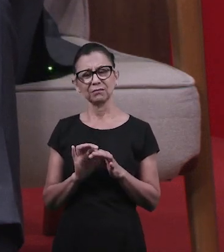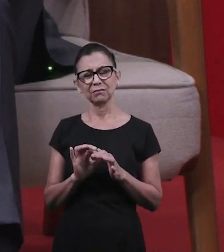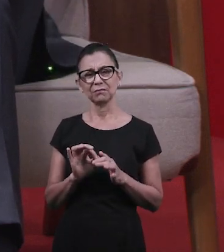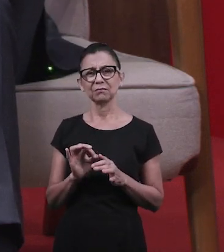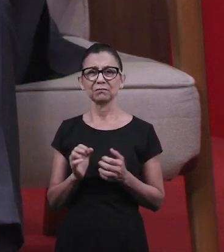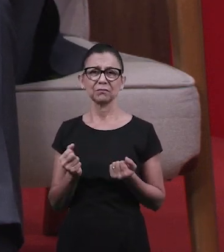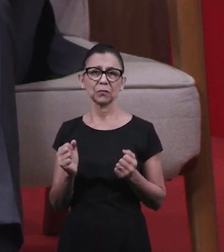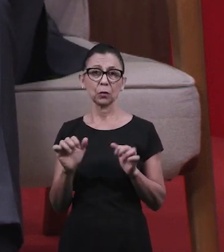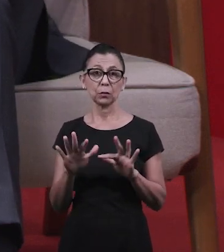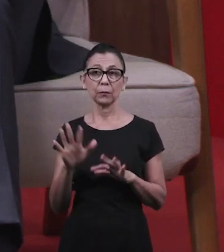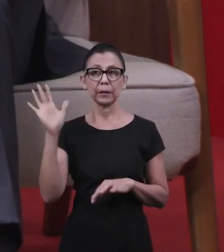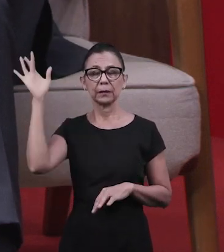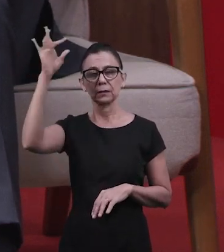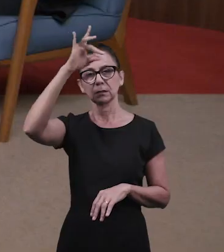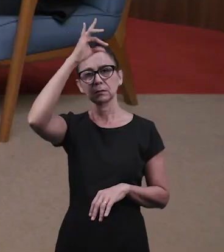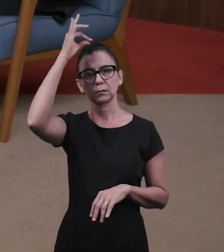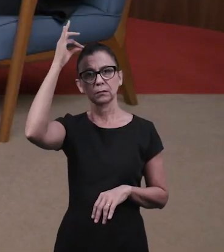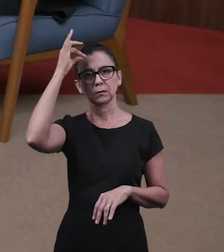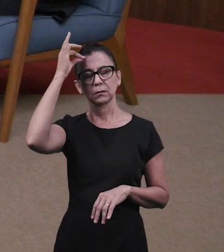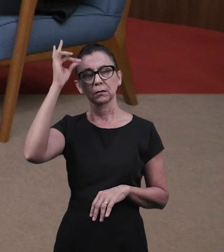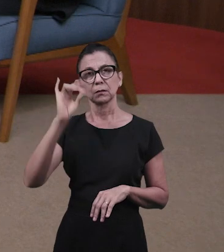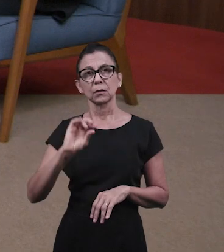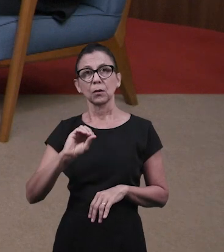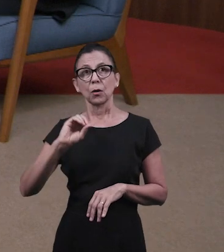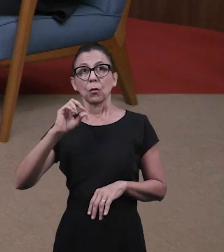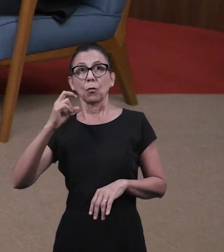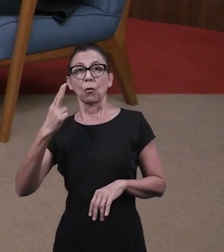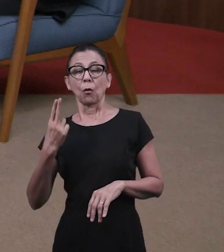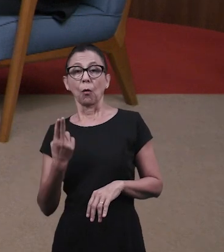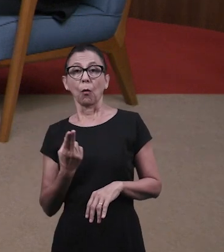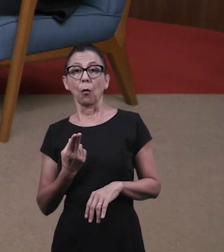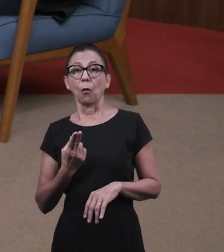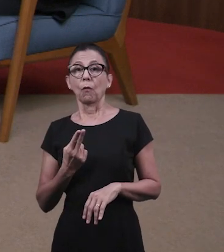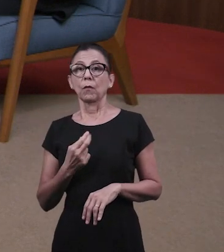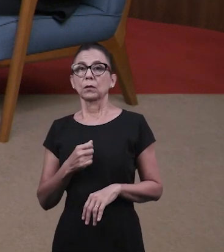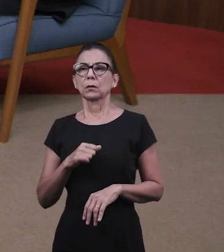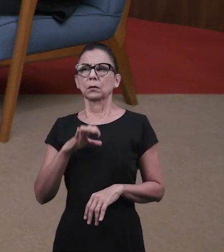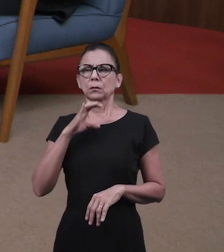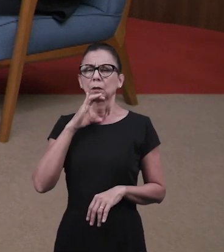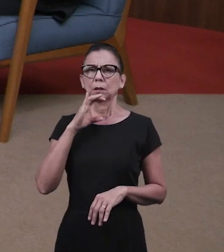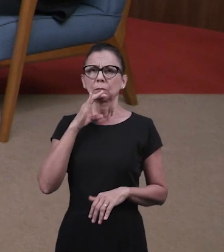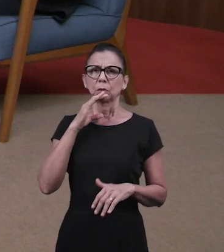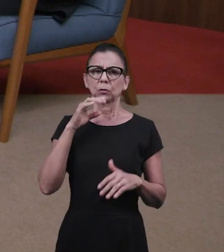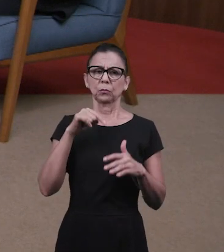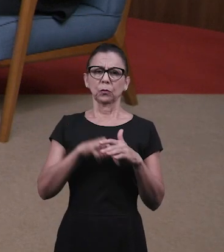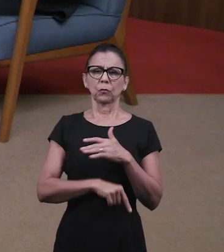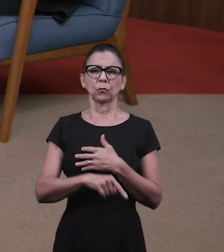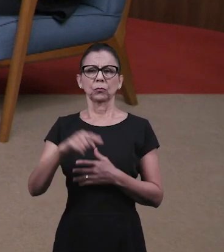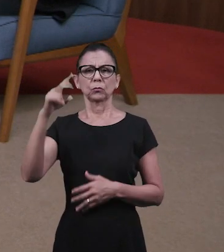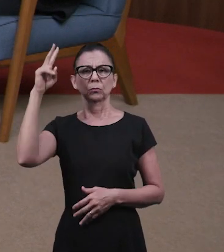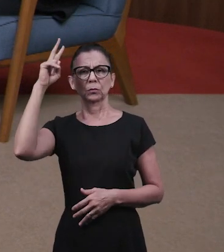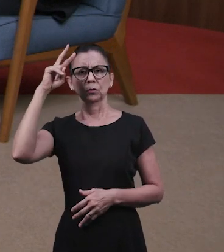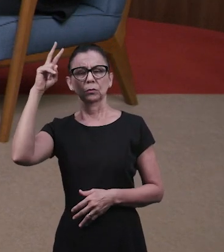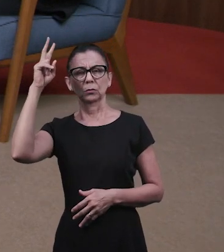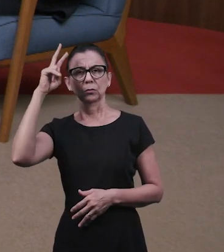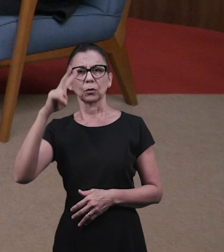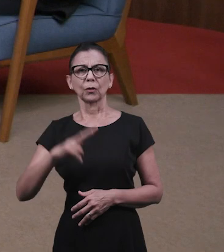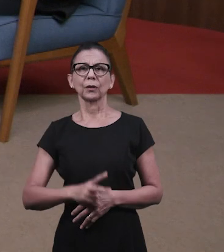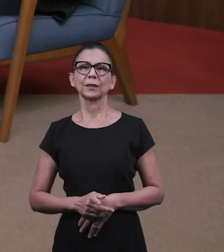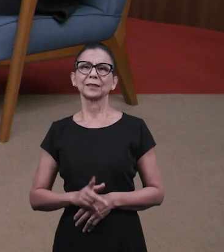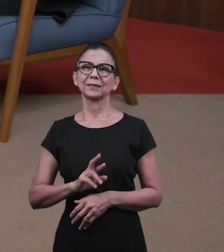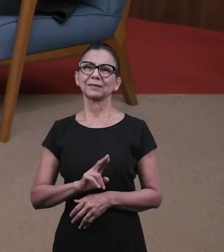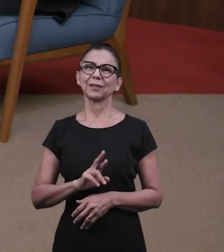une connaissance approfondie, mais de la lettre, de l'histoire. Il est nécessaire d'entrer dans le mystère,